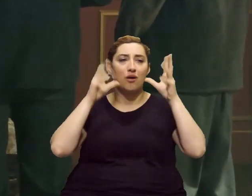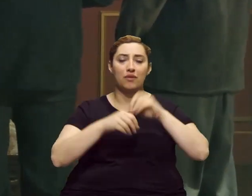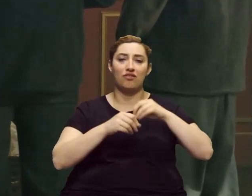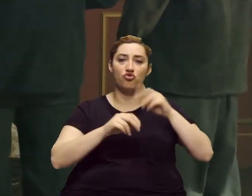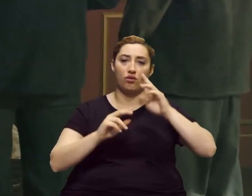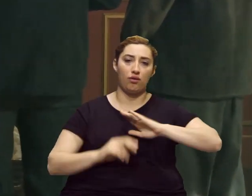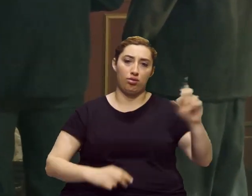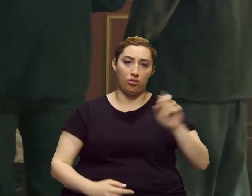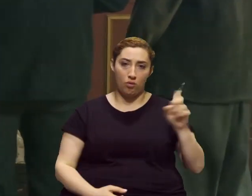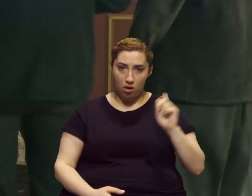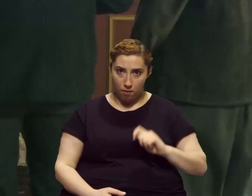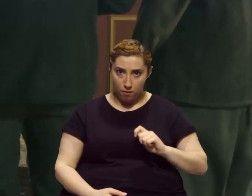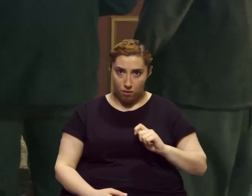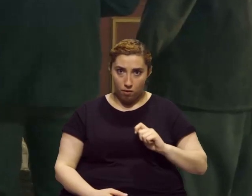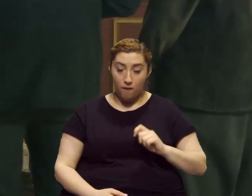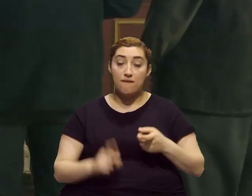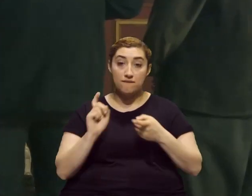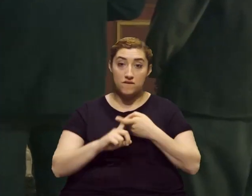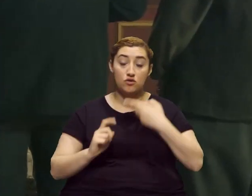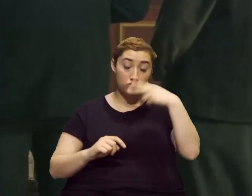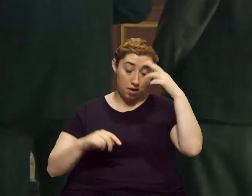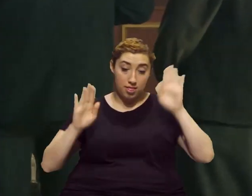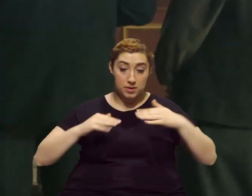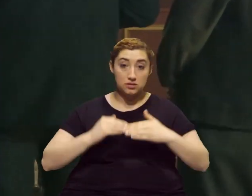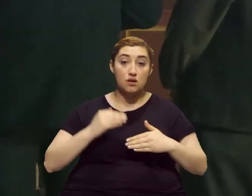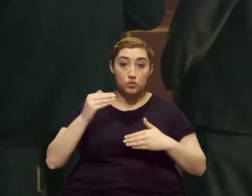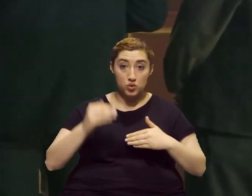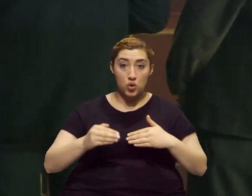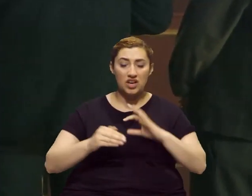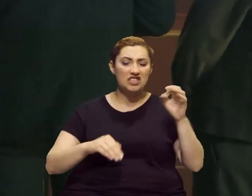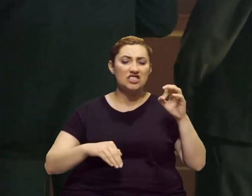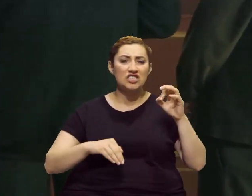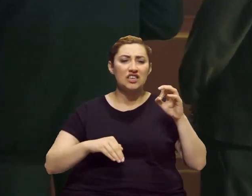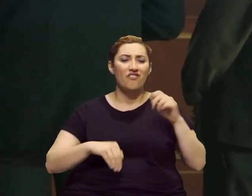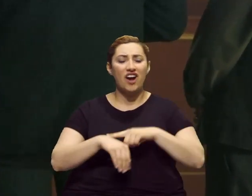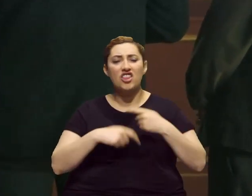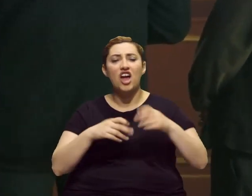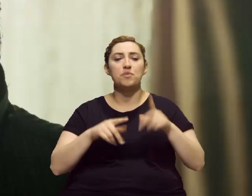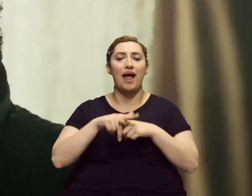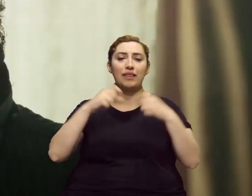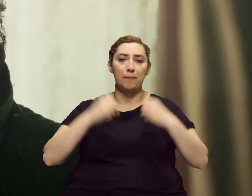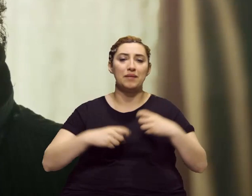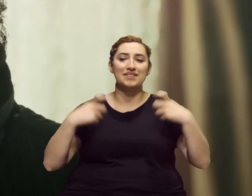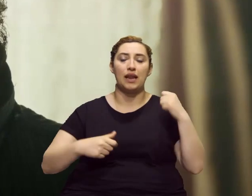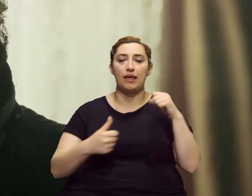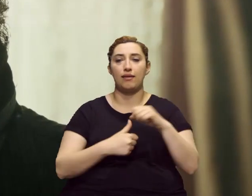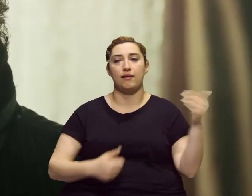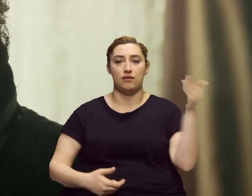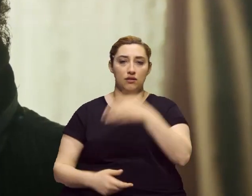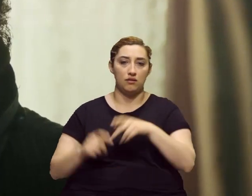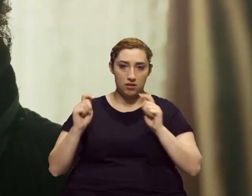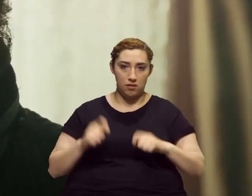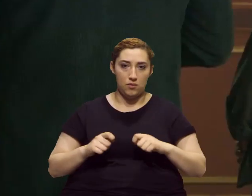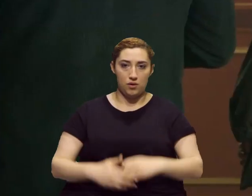Camisi'nde kılıyor. Ve cuma namazını kıldıktan sonra hiç vakit kaybetmeden faytonuna binip sarayına geri dönüyor.